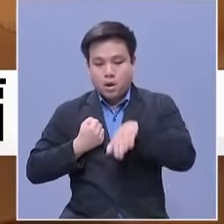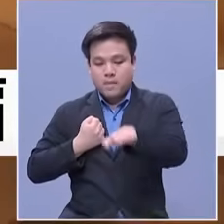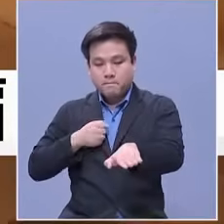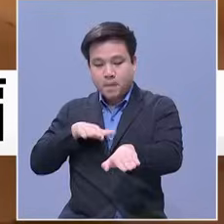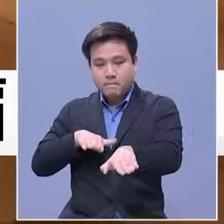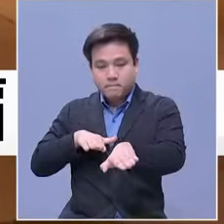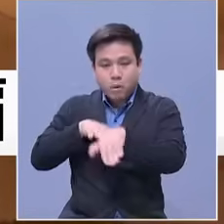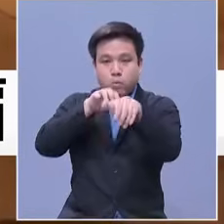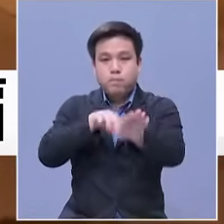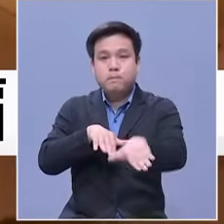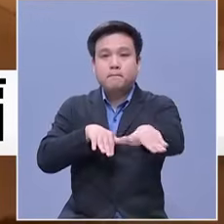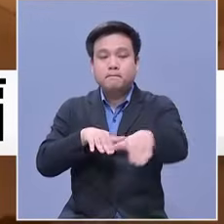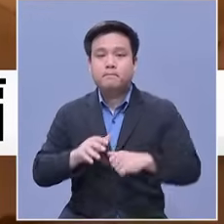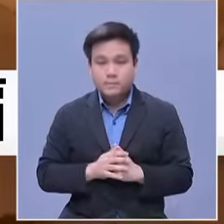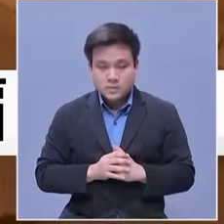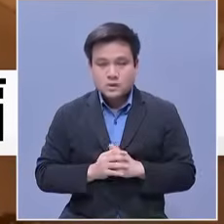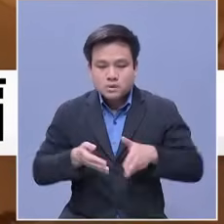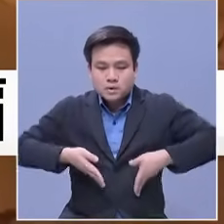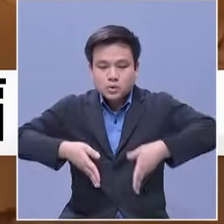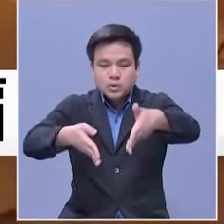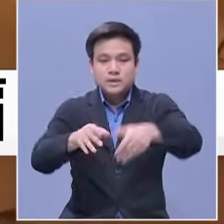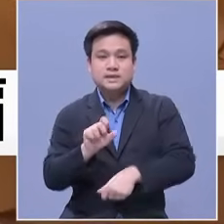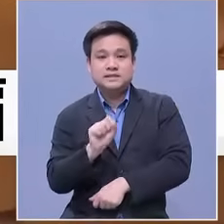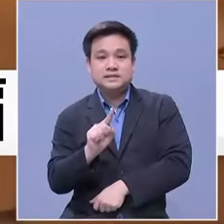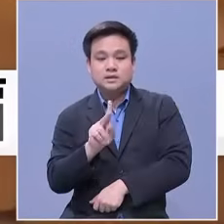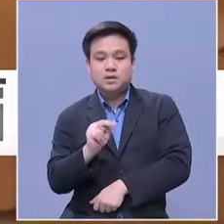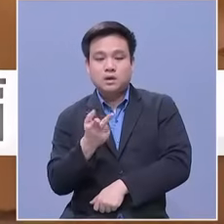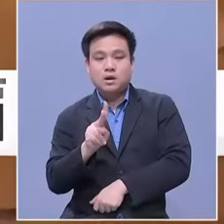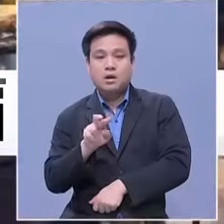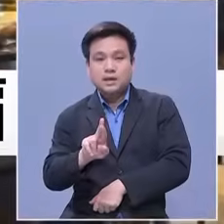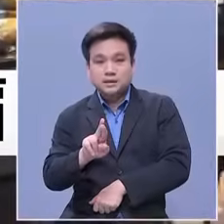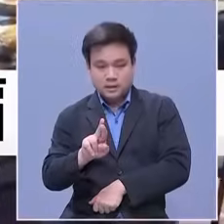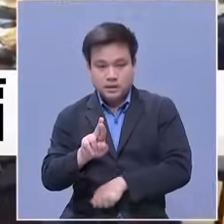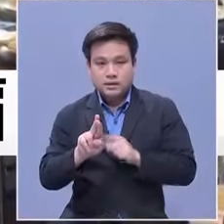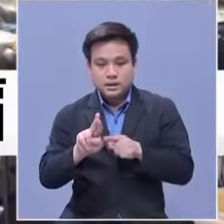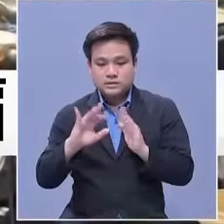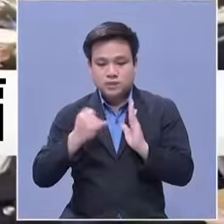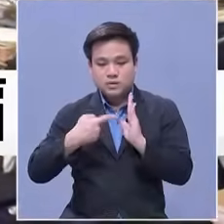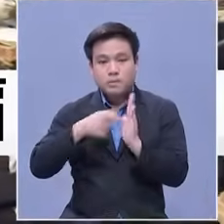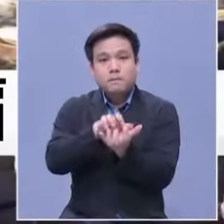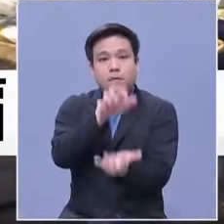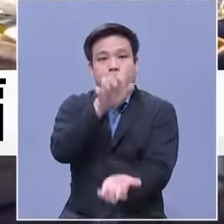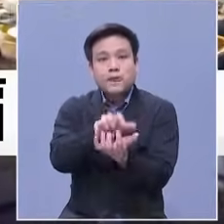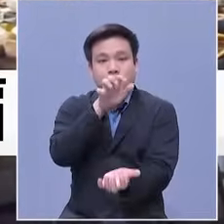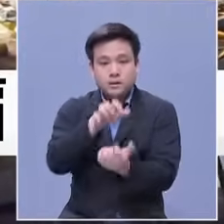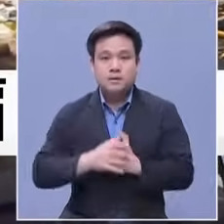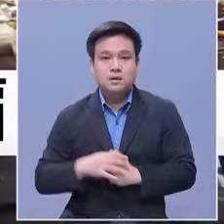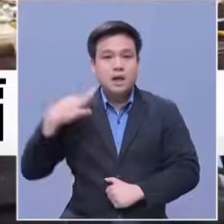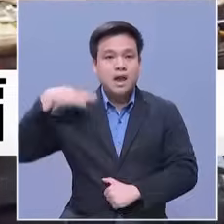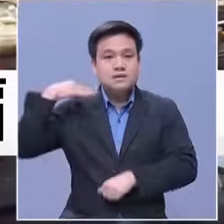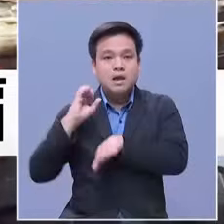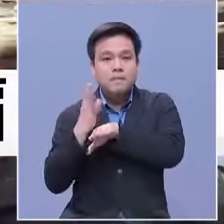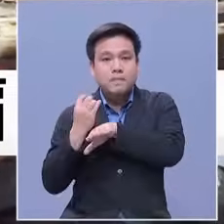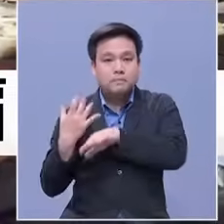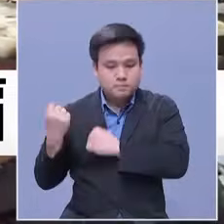ครินทร์ตำบลบางเมืองอำเภอเมืองจังหวัดสมุทรปราการนะครับเจ้าหน้าที่มูลนิธิร่วมกตัญญูก็เดินทางไปตรวจสอบที่เกิดเหตุไ